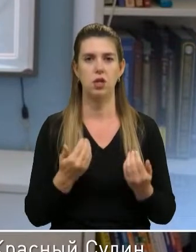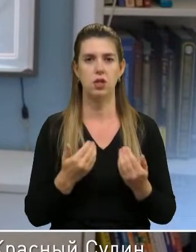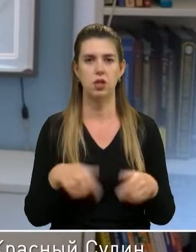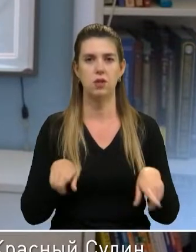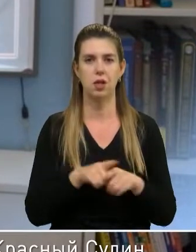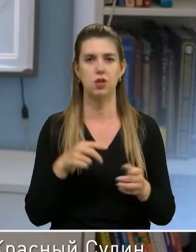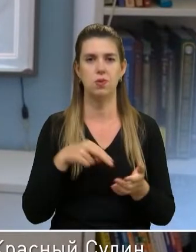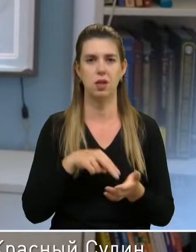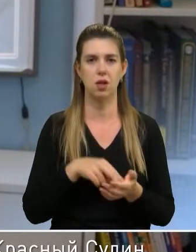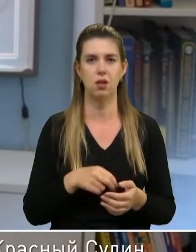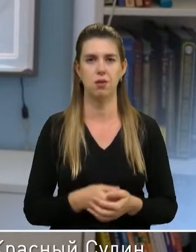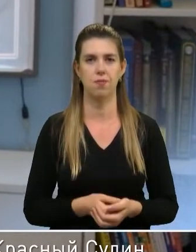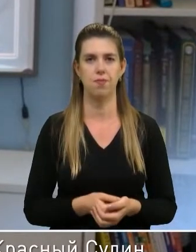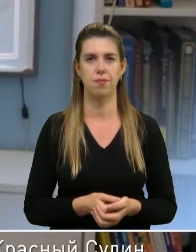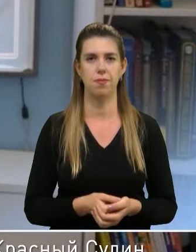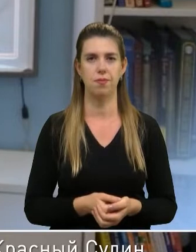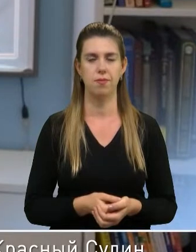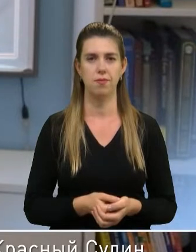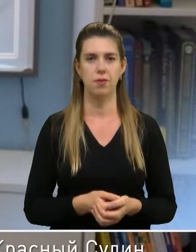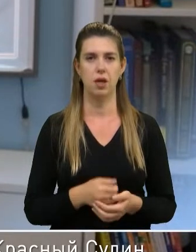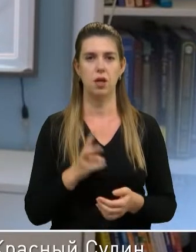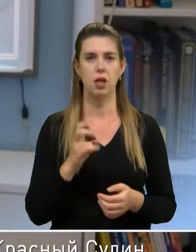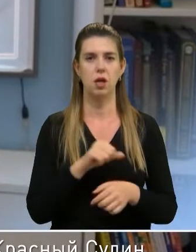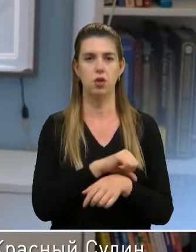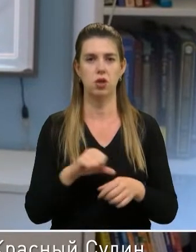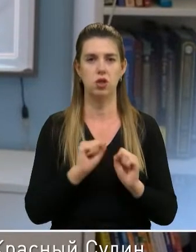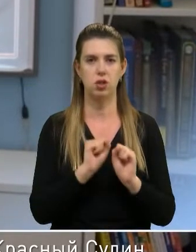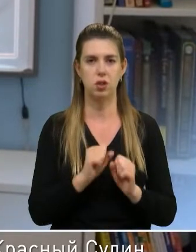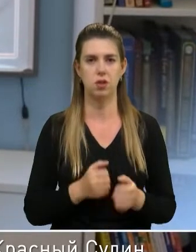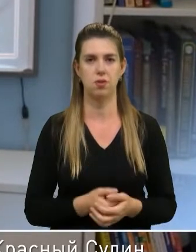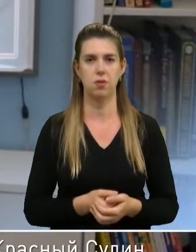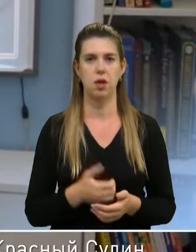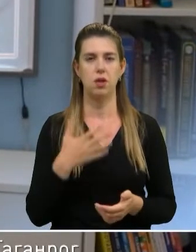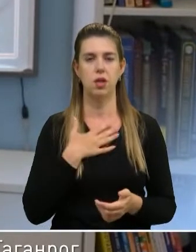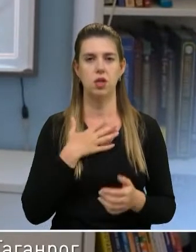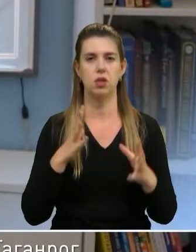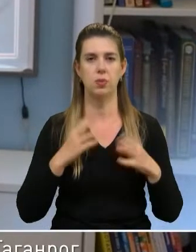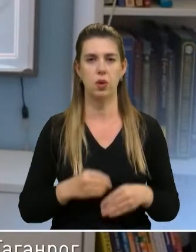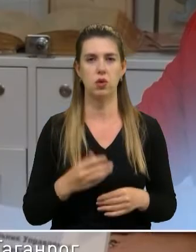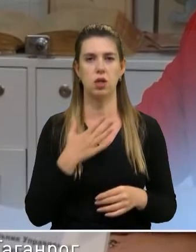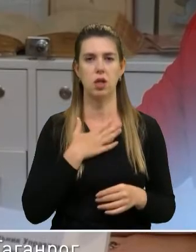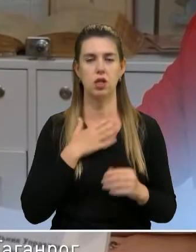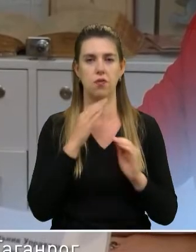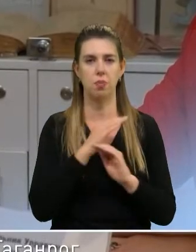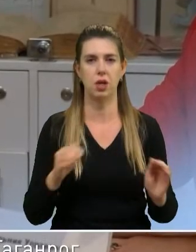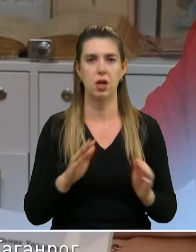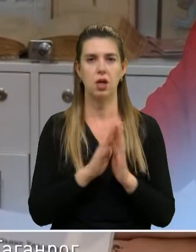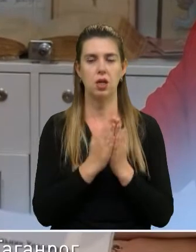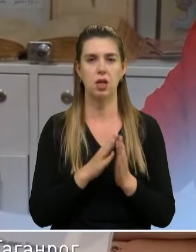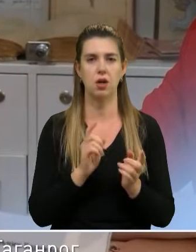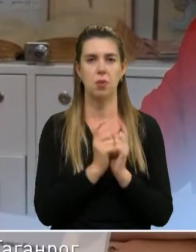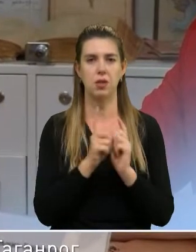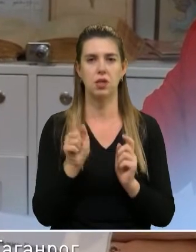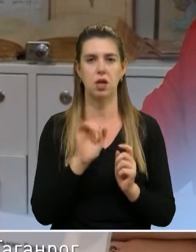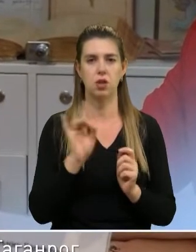также стоят на рубеже нашего спокойствия, нашего мира. В книге «Битва за